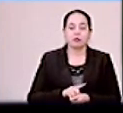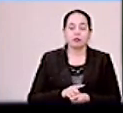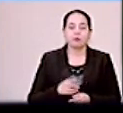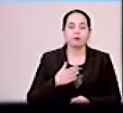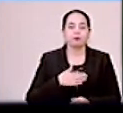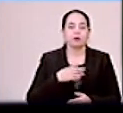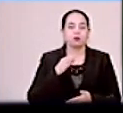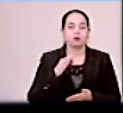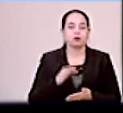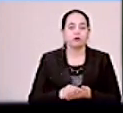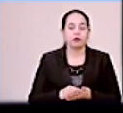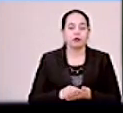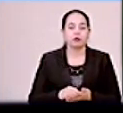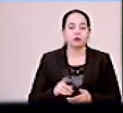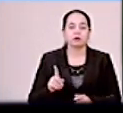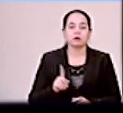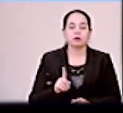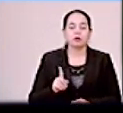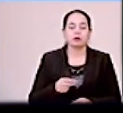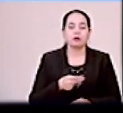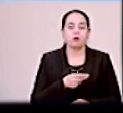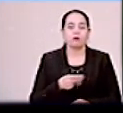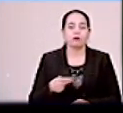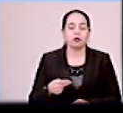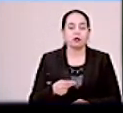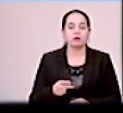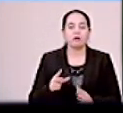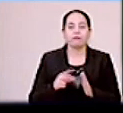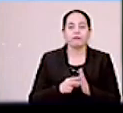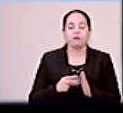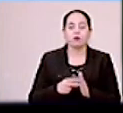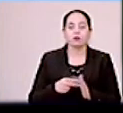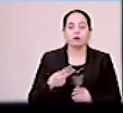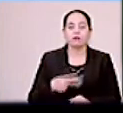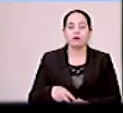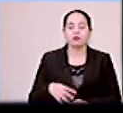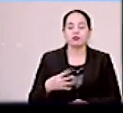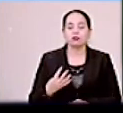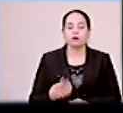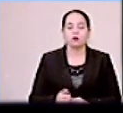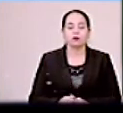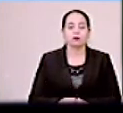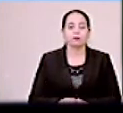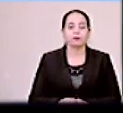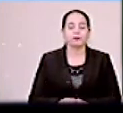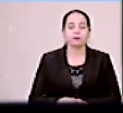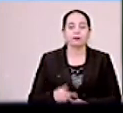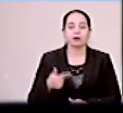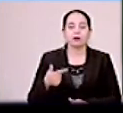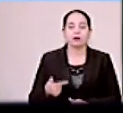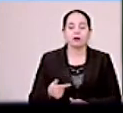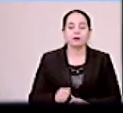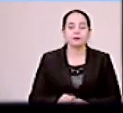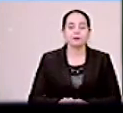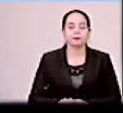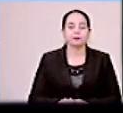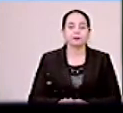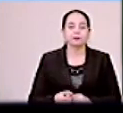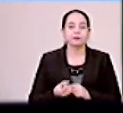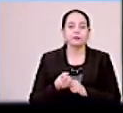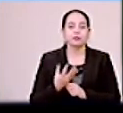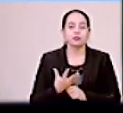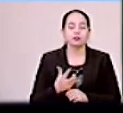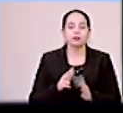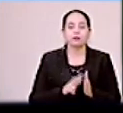и наш ответ z равняется 8 24. Пункт г.